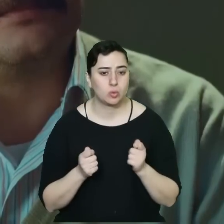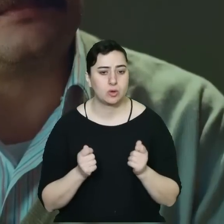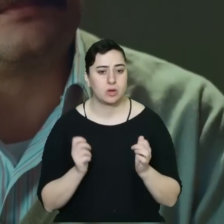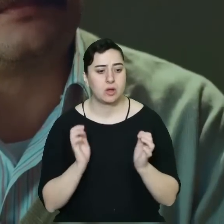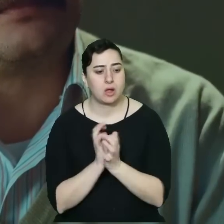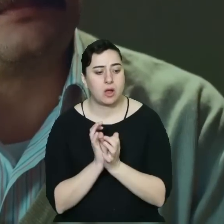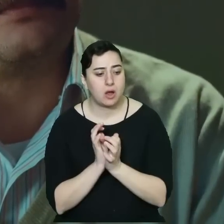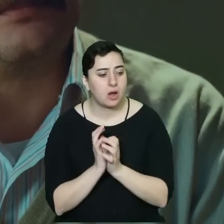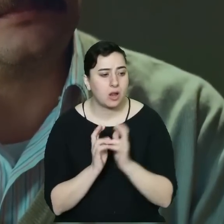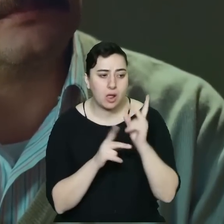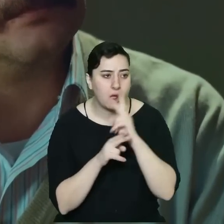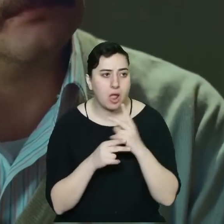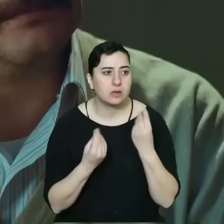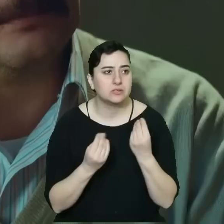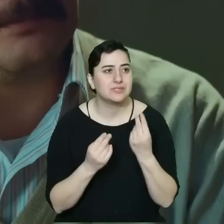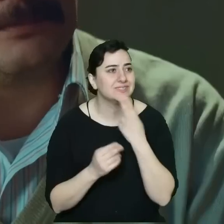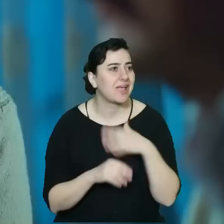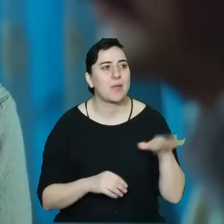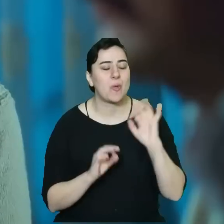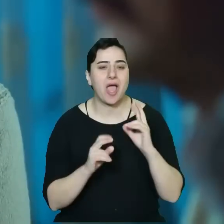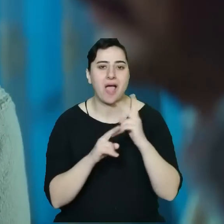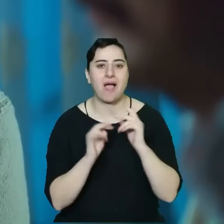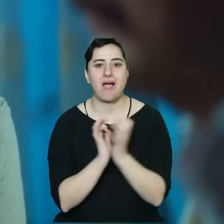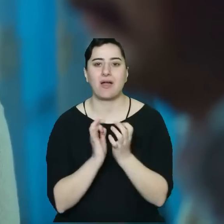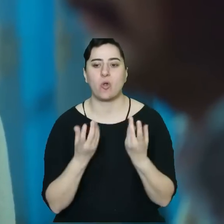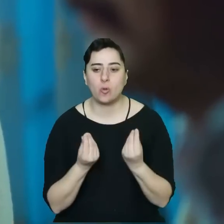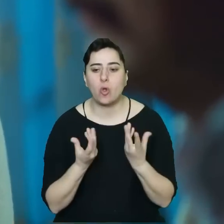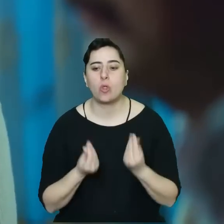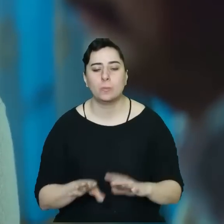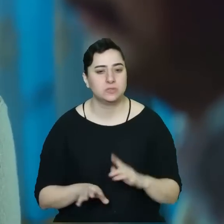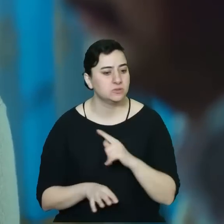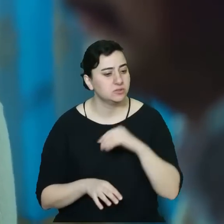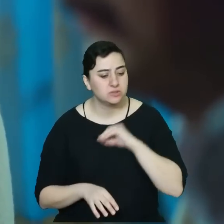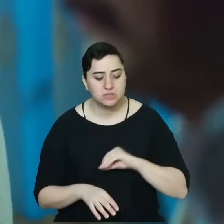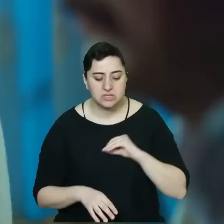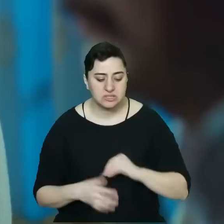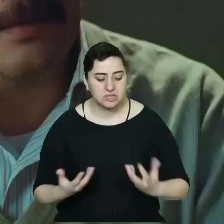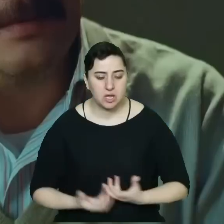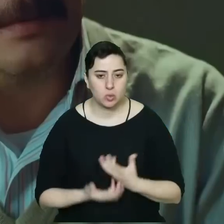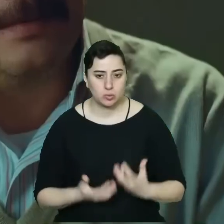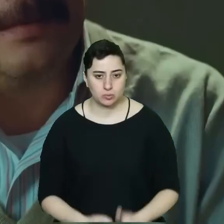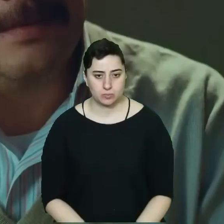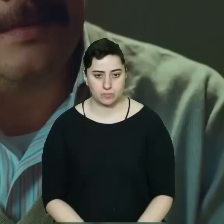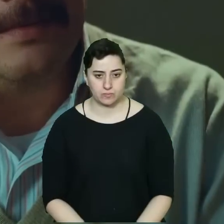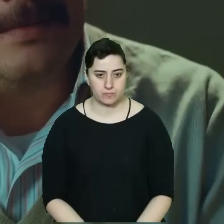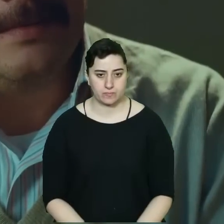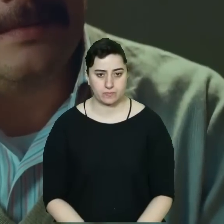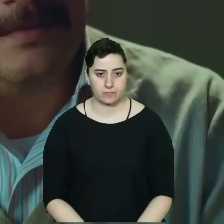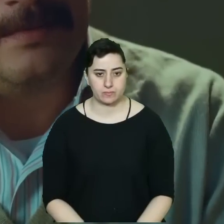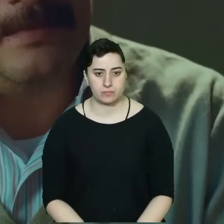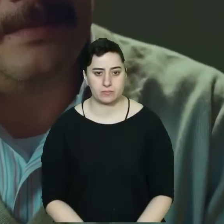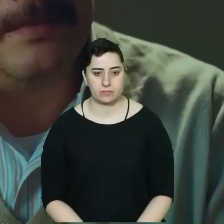Aile kurmaktan büyük hayali mi olur? Ne fırtınalar kopuyordur şimdi içinde.